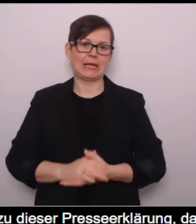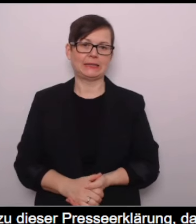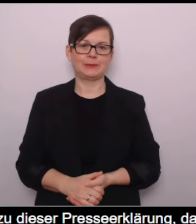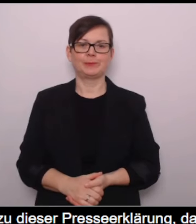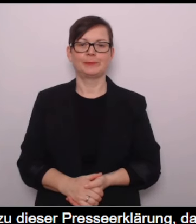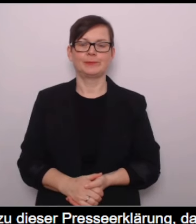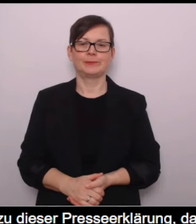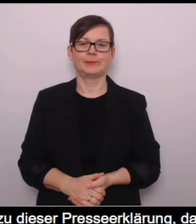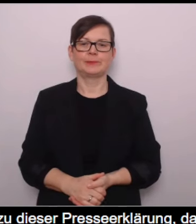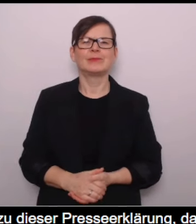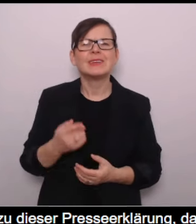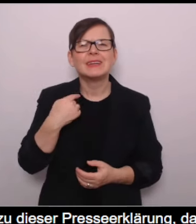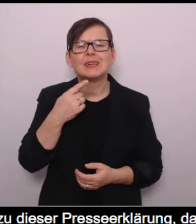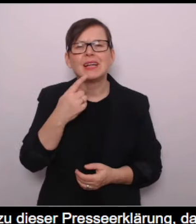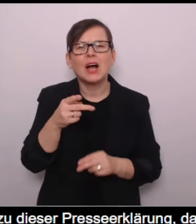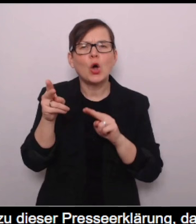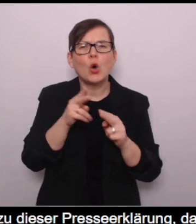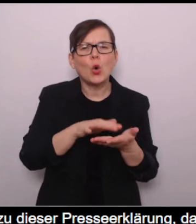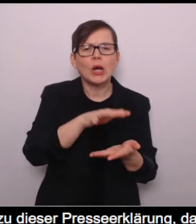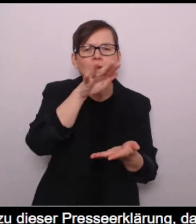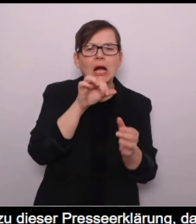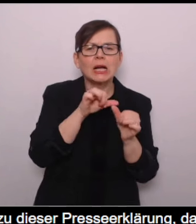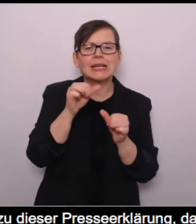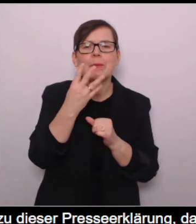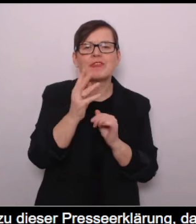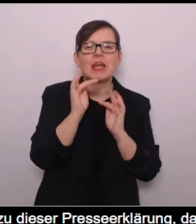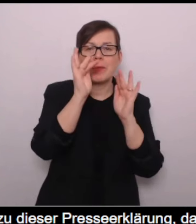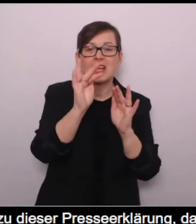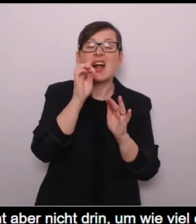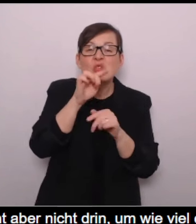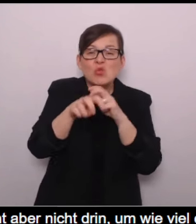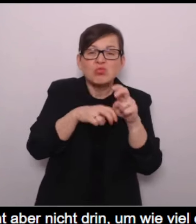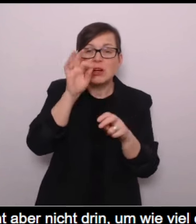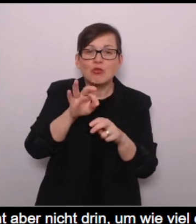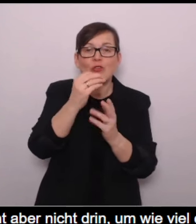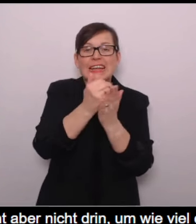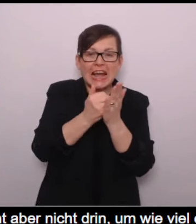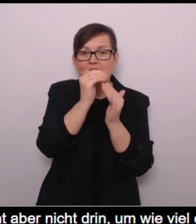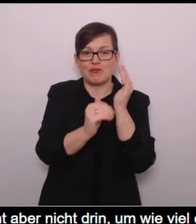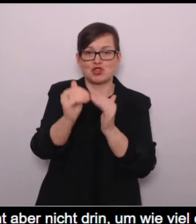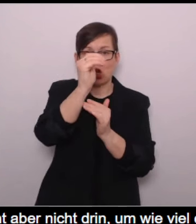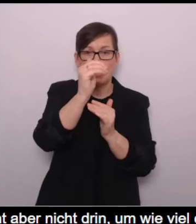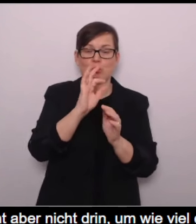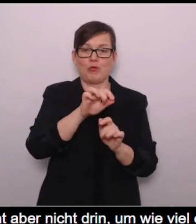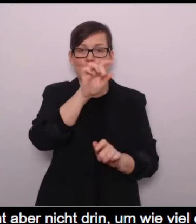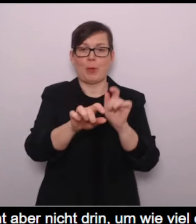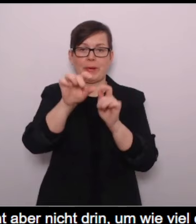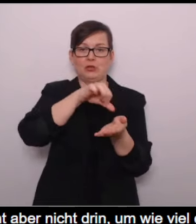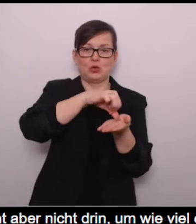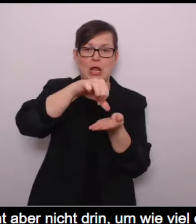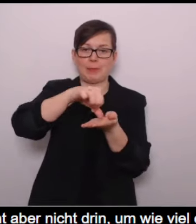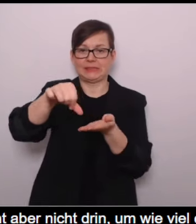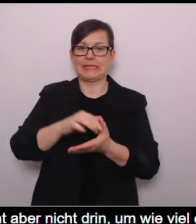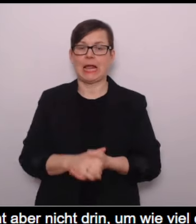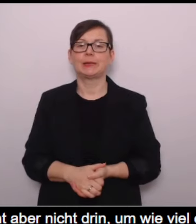Landesbankschulden noch sieben Milliarden sind und aus Covid gut zehn Milliarden. Die Großteil der Rücklage, fast vier Milliarden,